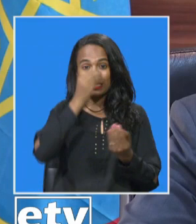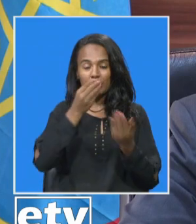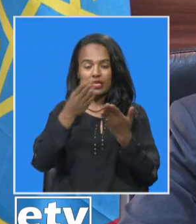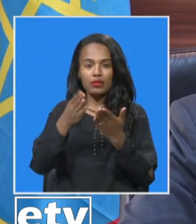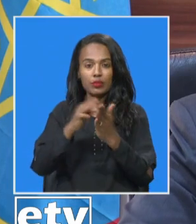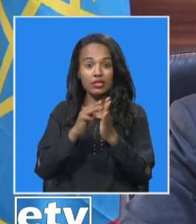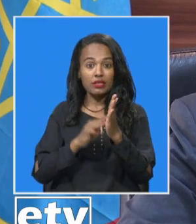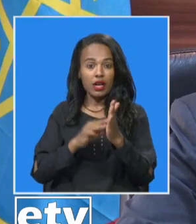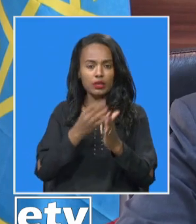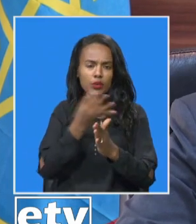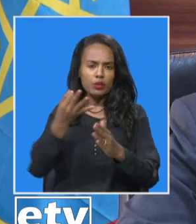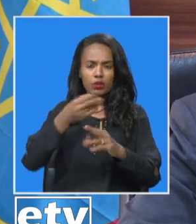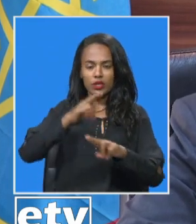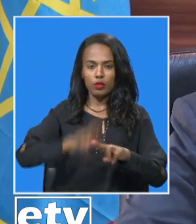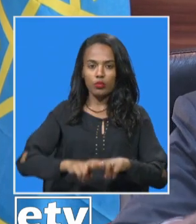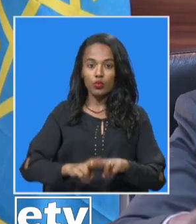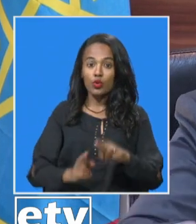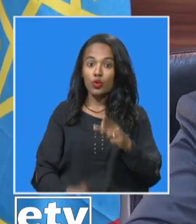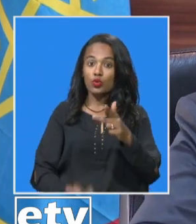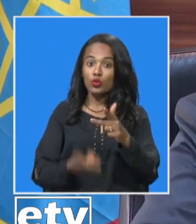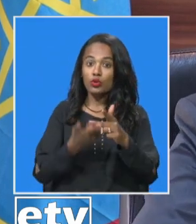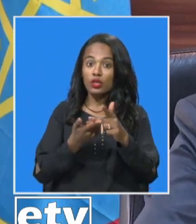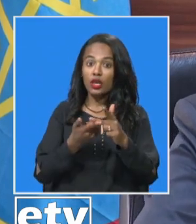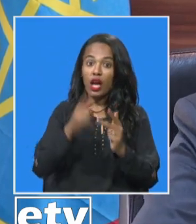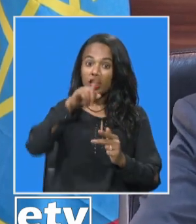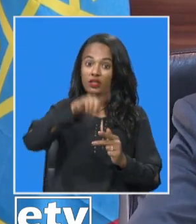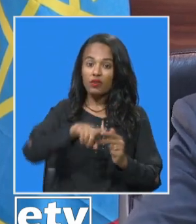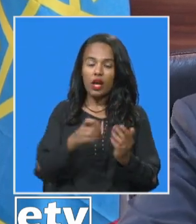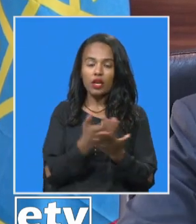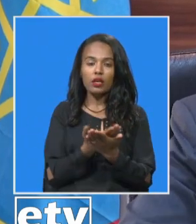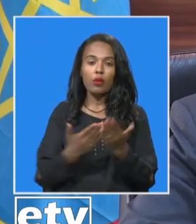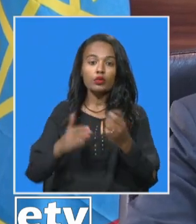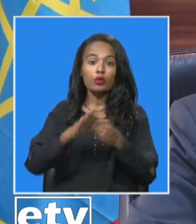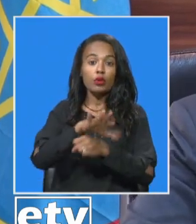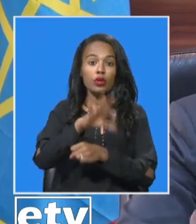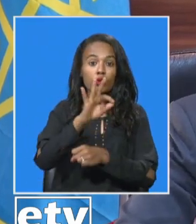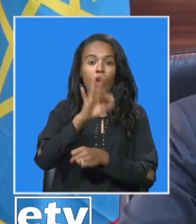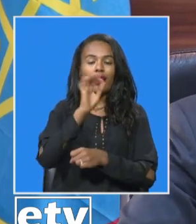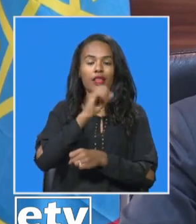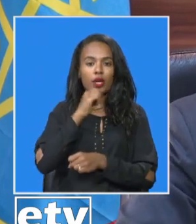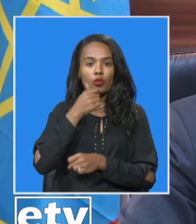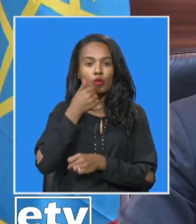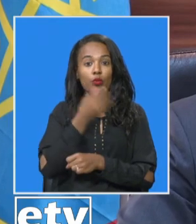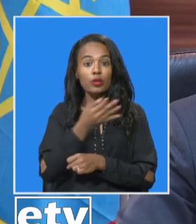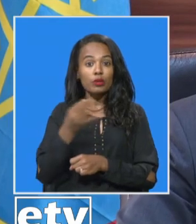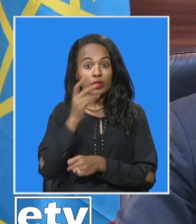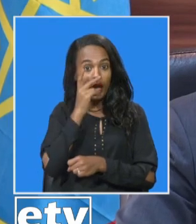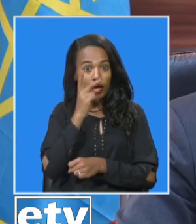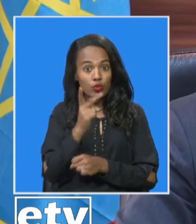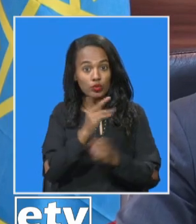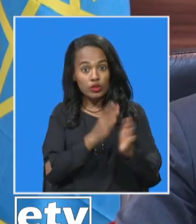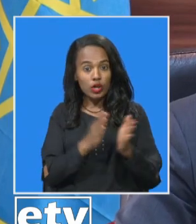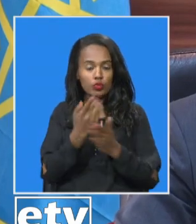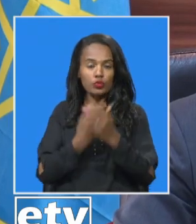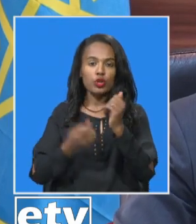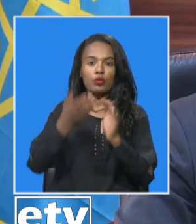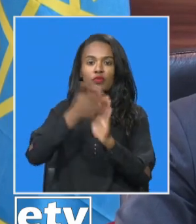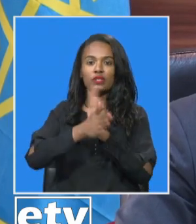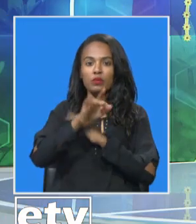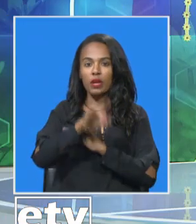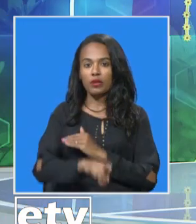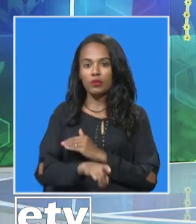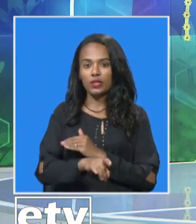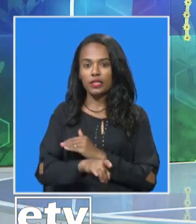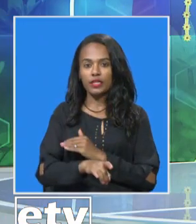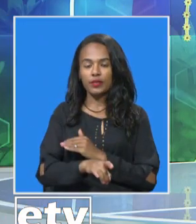በደንብ አስቀምጠው፣ ሶስተኛ አስፈላጊ ግብአቶች ተሟልተው ተገኝተዋል አልተገኙም የሚለው በደንብ ተዘጋጅቶ ብቻ ነው መፈጸም ያለበት ማለት